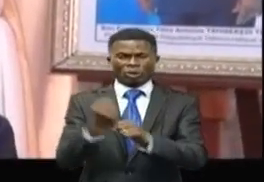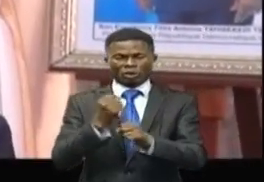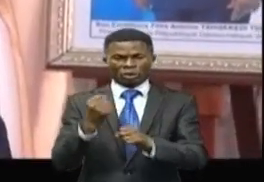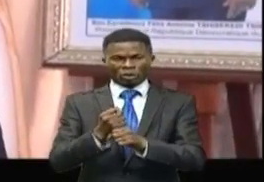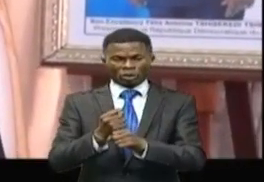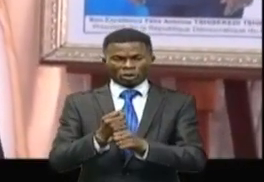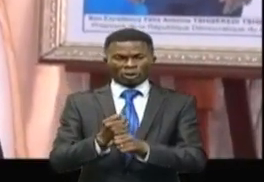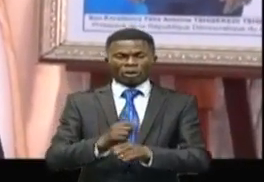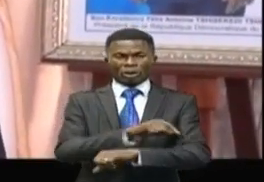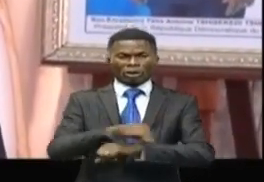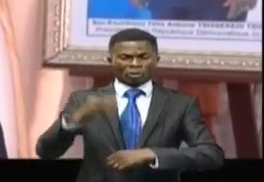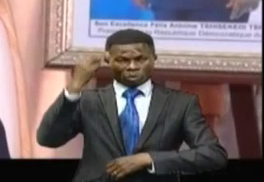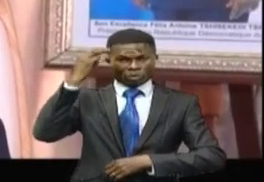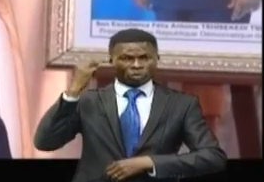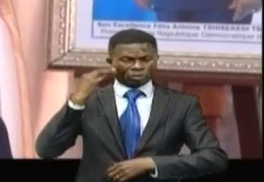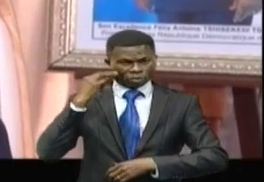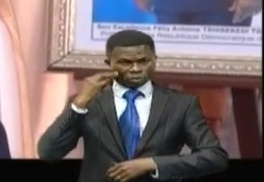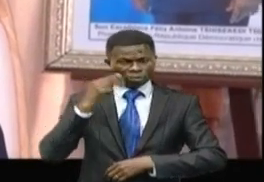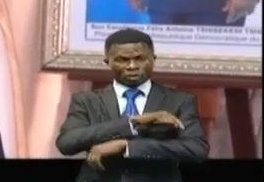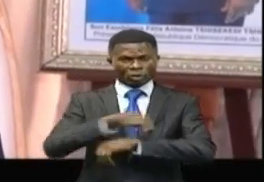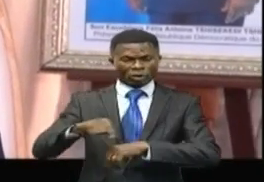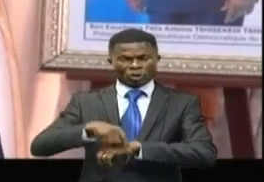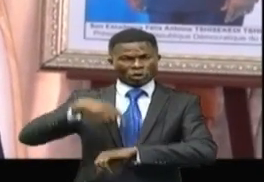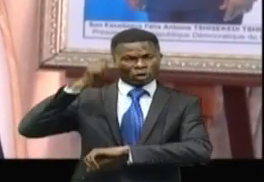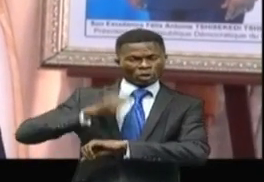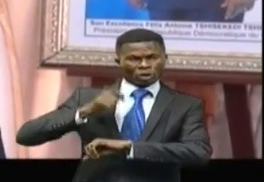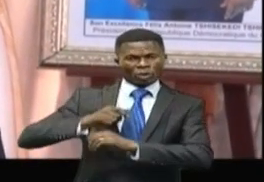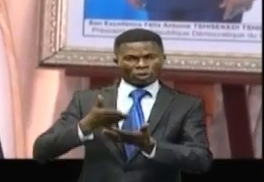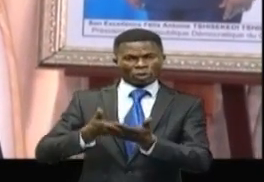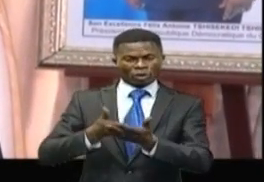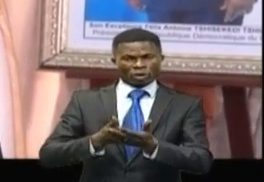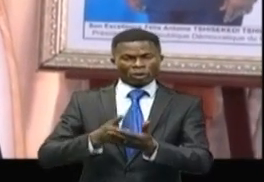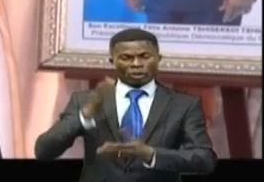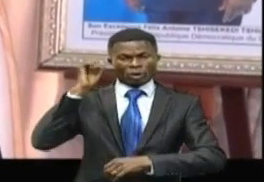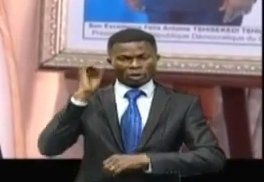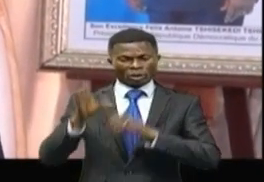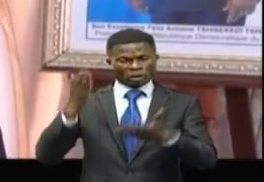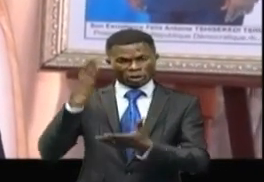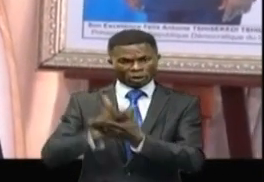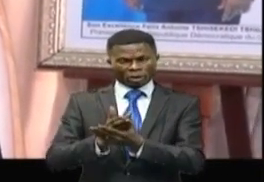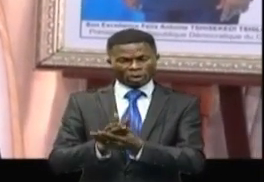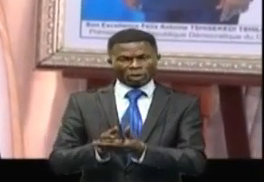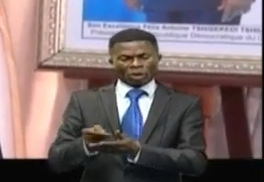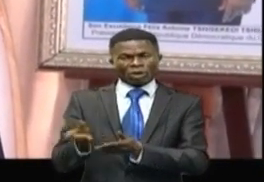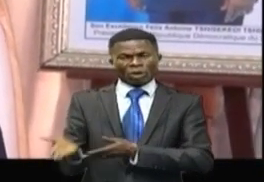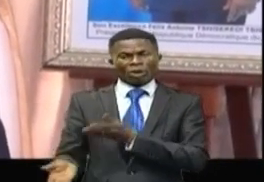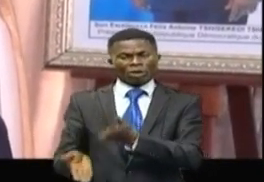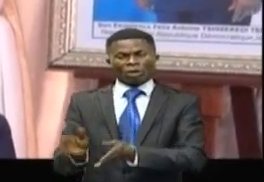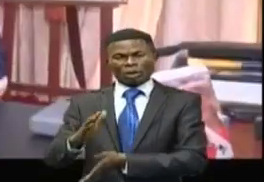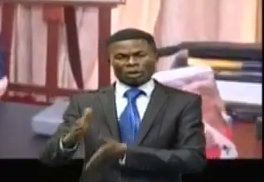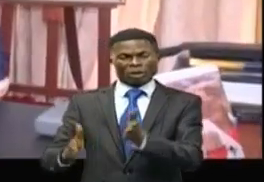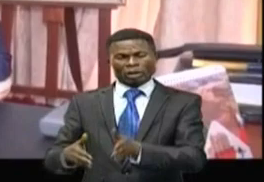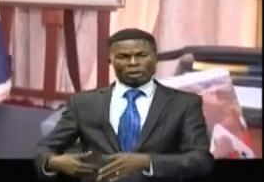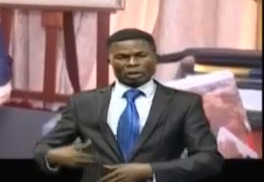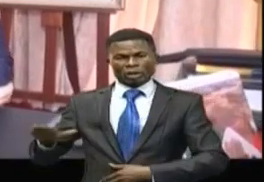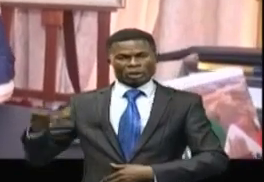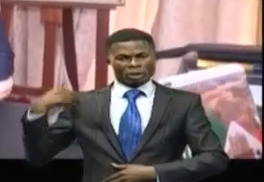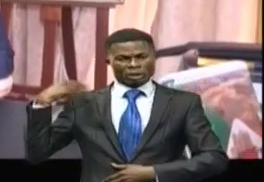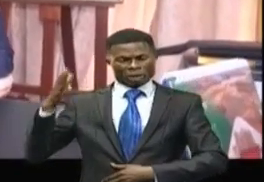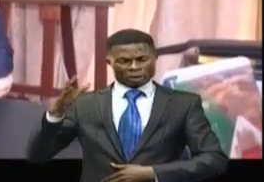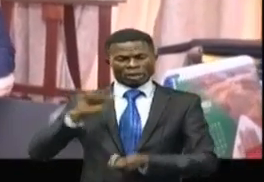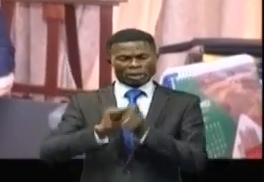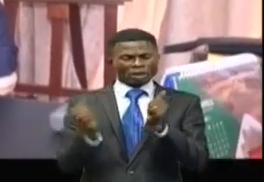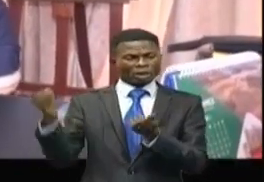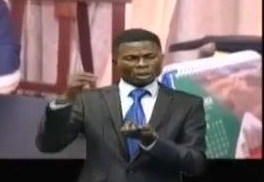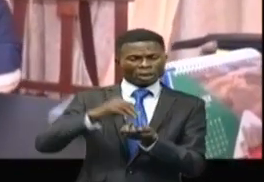recettes du ministère comprenant le court tribunaux et parquets la lutte contre le coulage de recettes de l'état et la maximisation de celle-ci